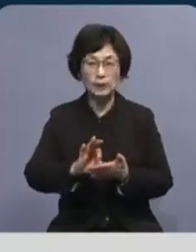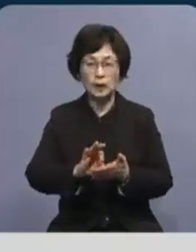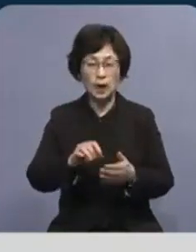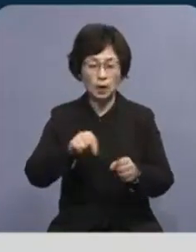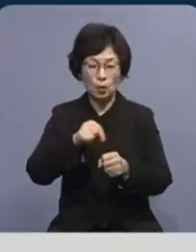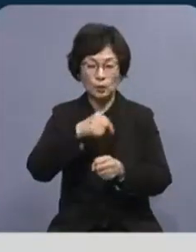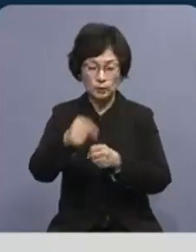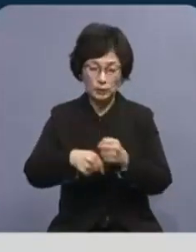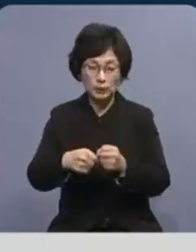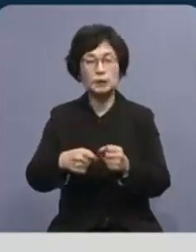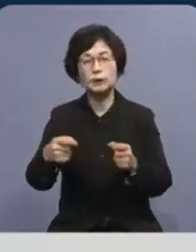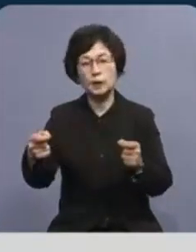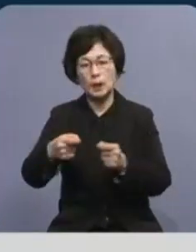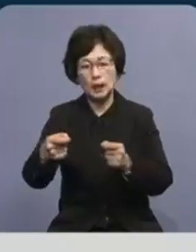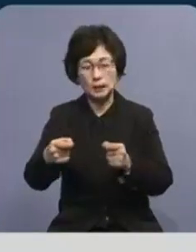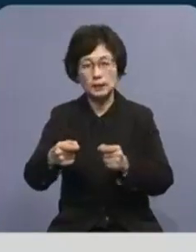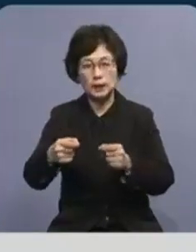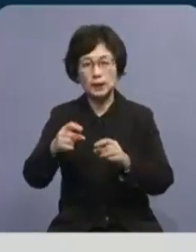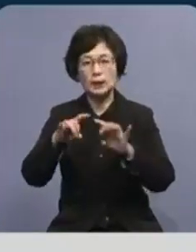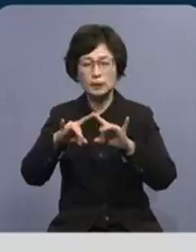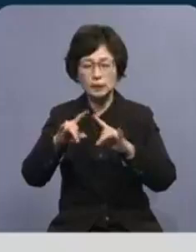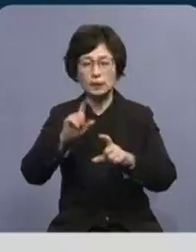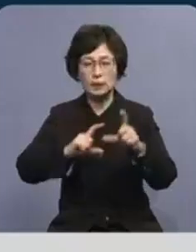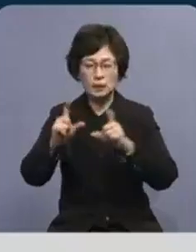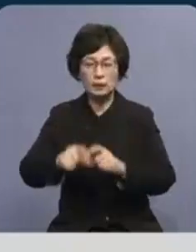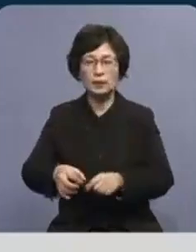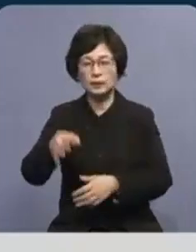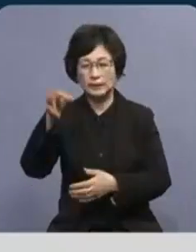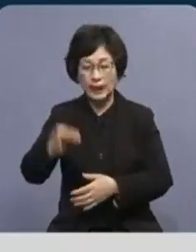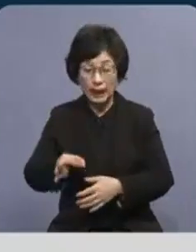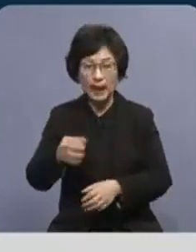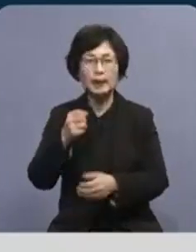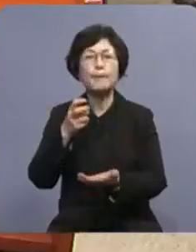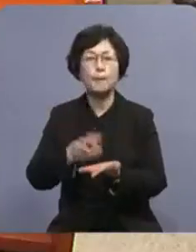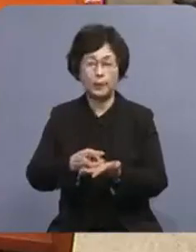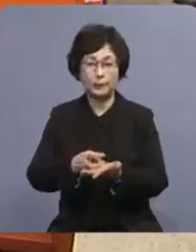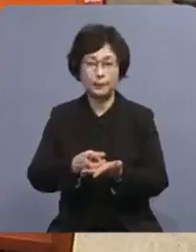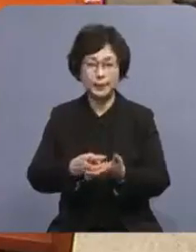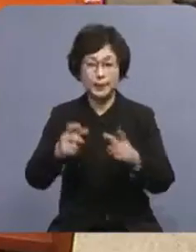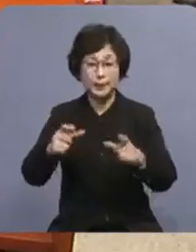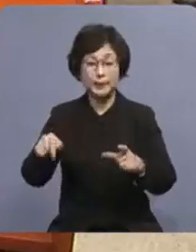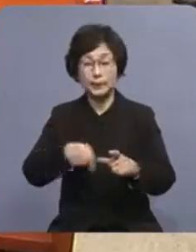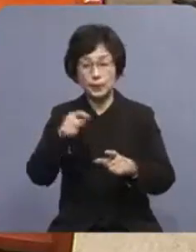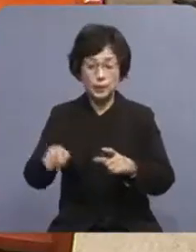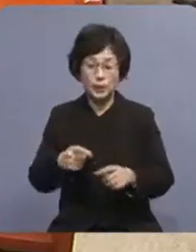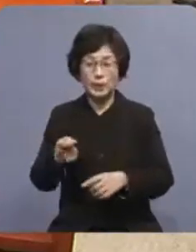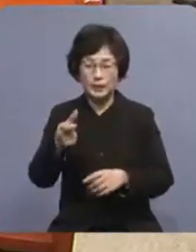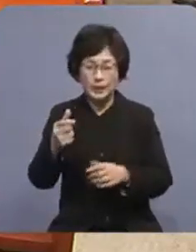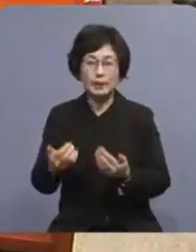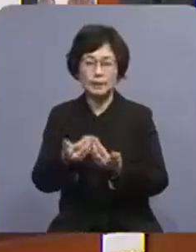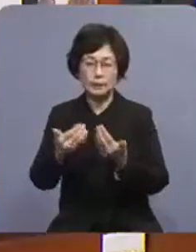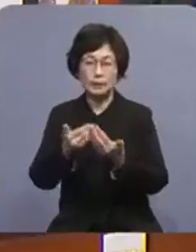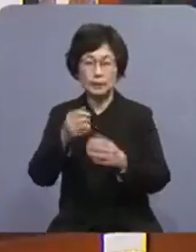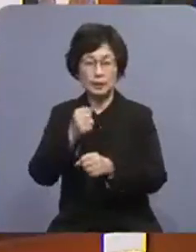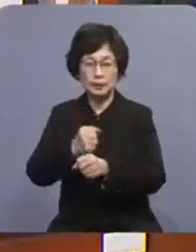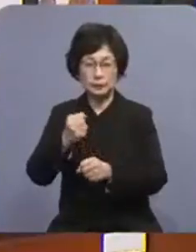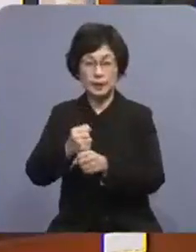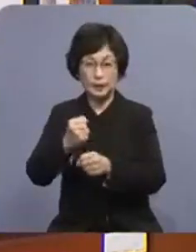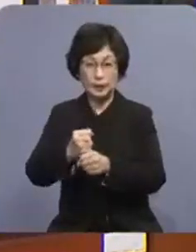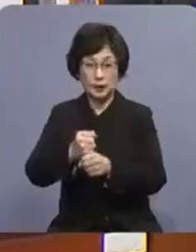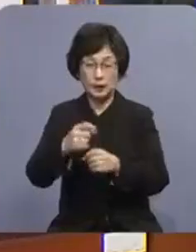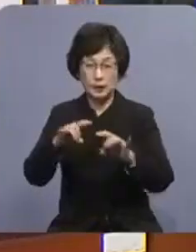원전 등 발전소 인근 전기료를 더 싸게 정할 수 있게 하는 제도로 지역의 소규모 발전소에서 만든